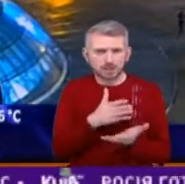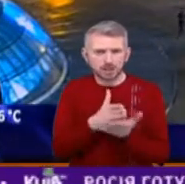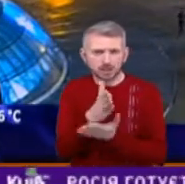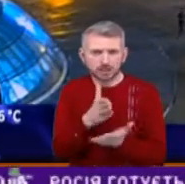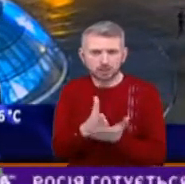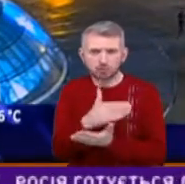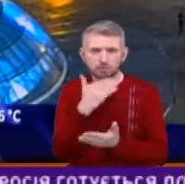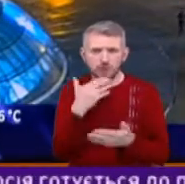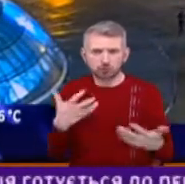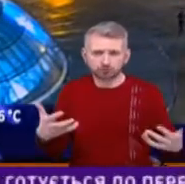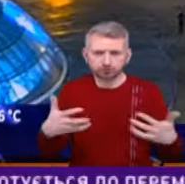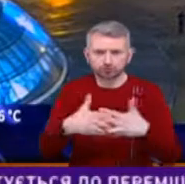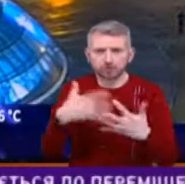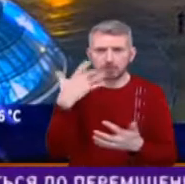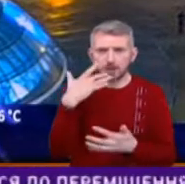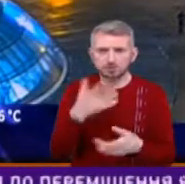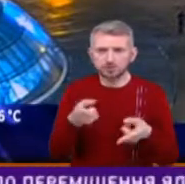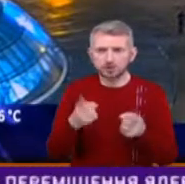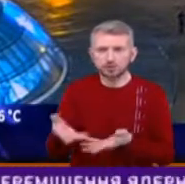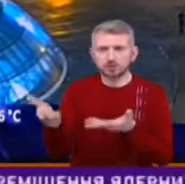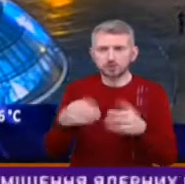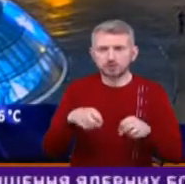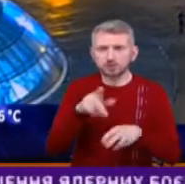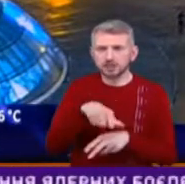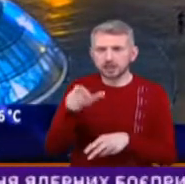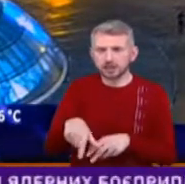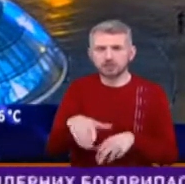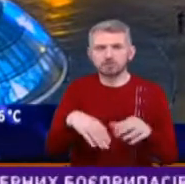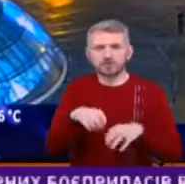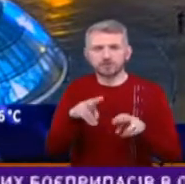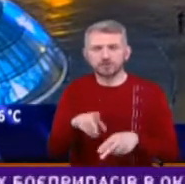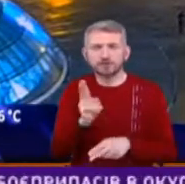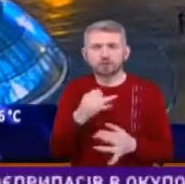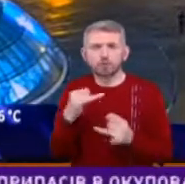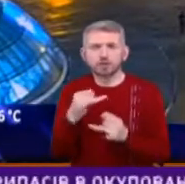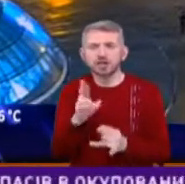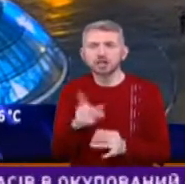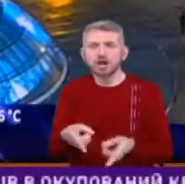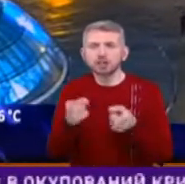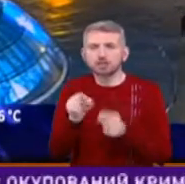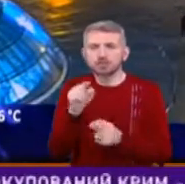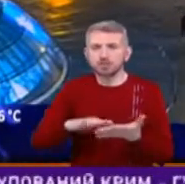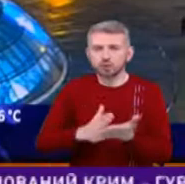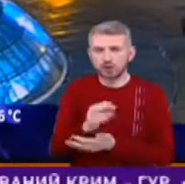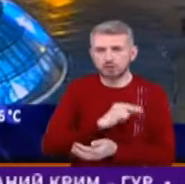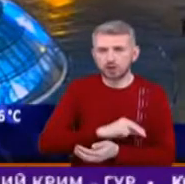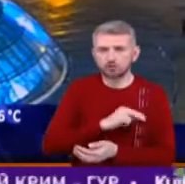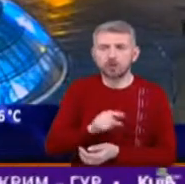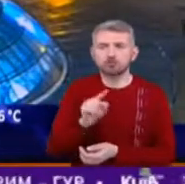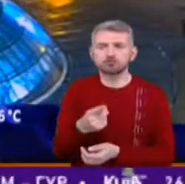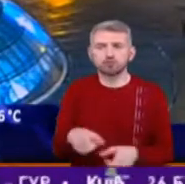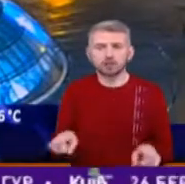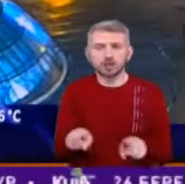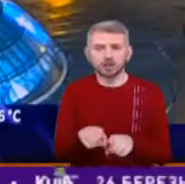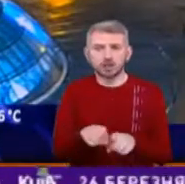переплітається із Сполученими Штатами, дійсно запросити спеціалістів, фахівців, з якими поговорити, а як насправді там політика працює, і чому от такі